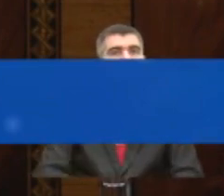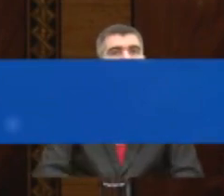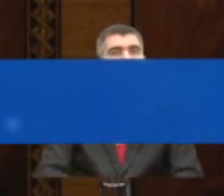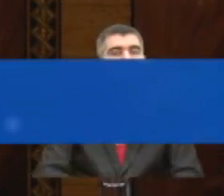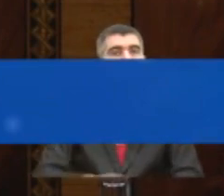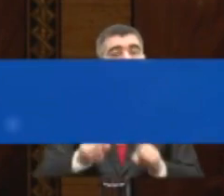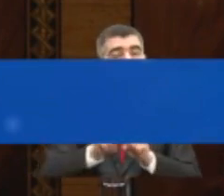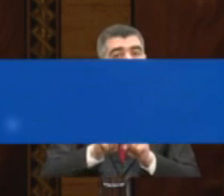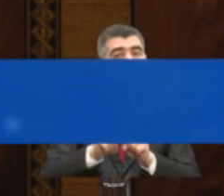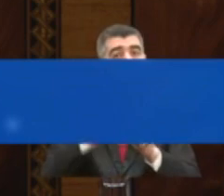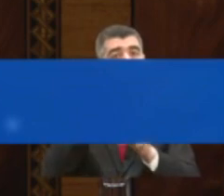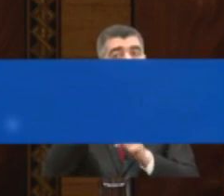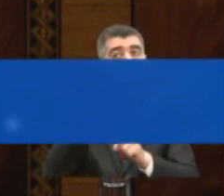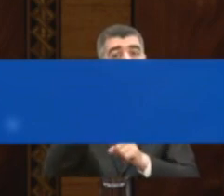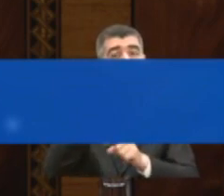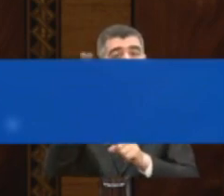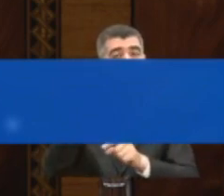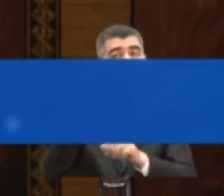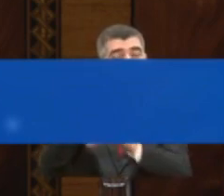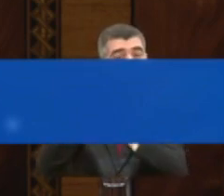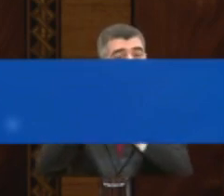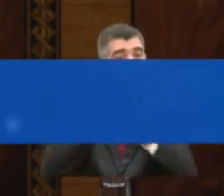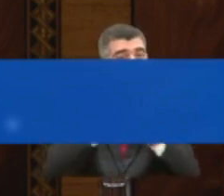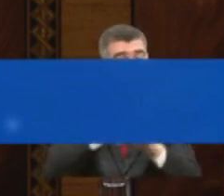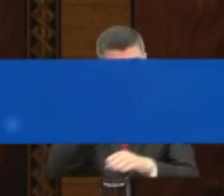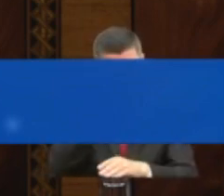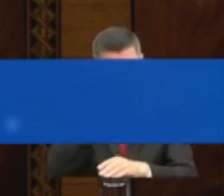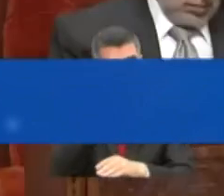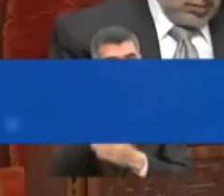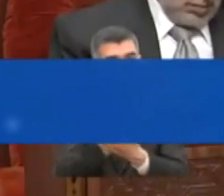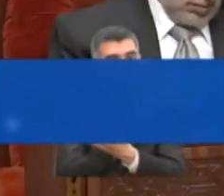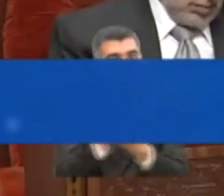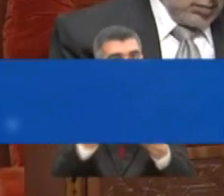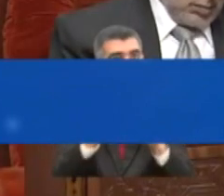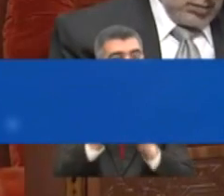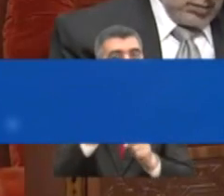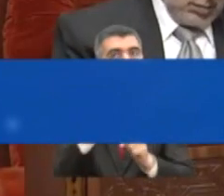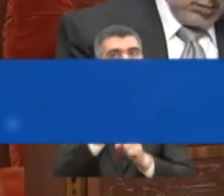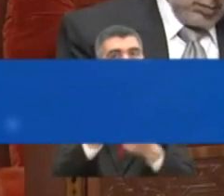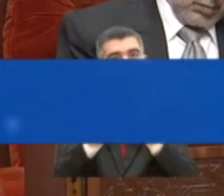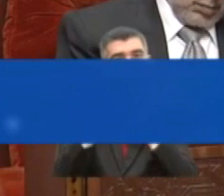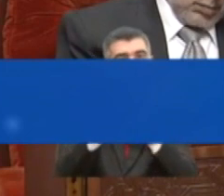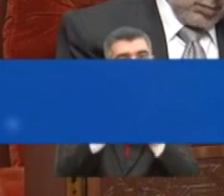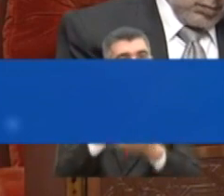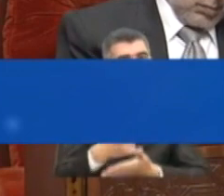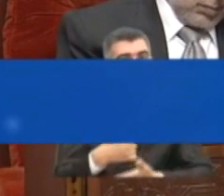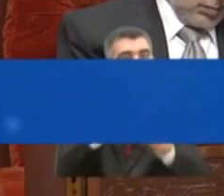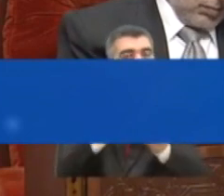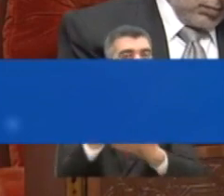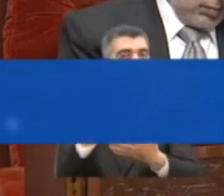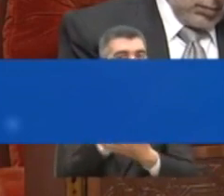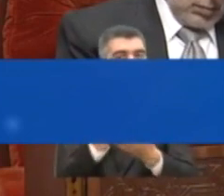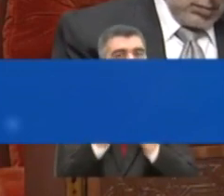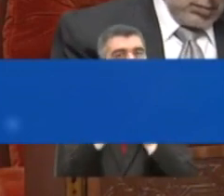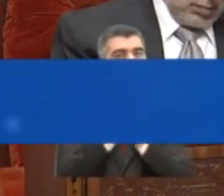المبادرة الملكية التي دعا من خلالها جلالة الملك إلى إيلاء أهمية كبرى للقطاعات الاجتماعية، خاصة